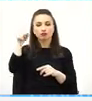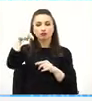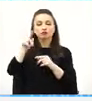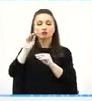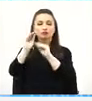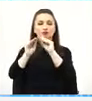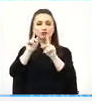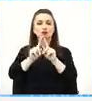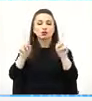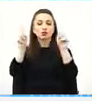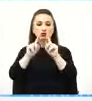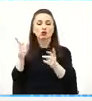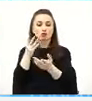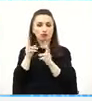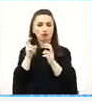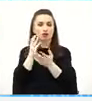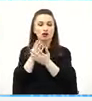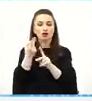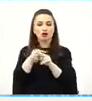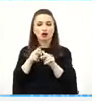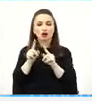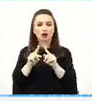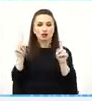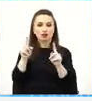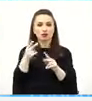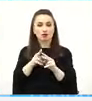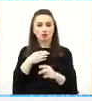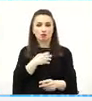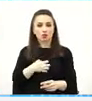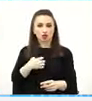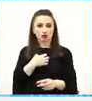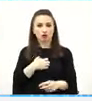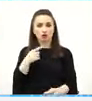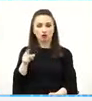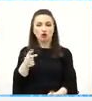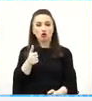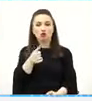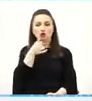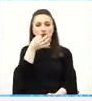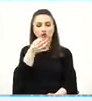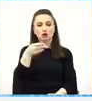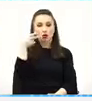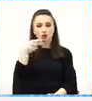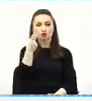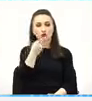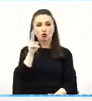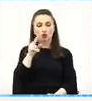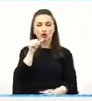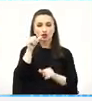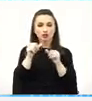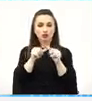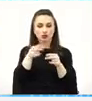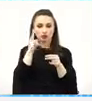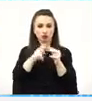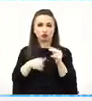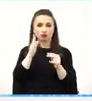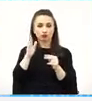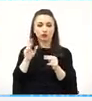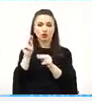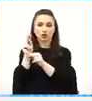ექსპონანტებით, რომელზეც ვისაუბრე, არის განსაკუთრებული და არის მნიშვნელოვანი. Როგორც გითხარით, 2022 წელს